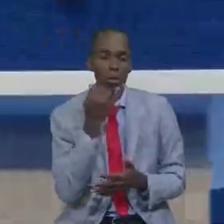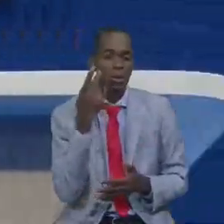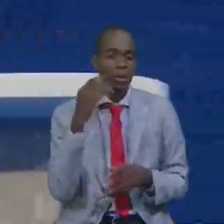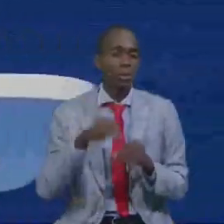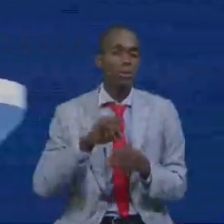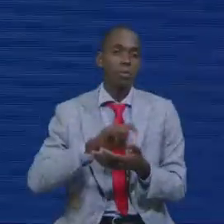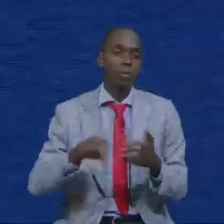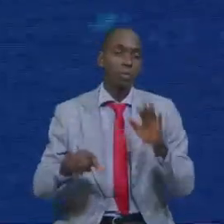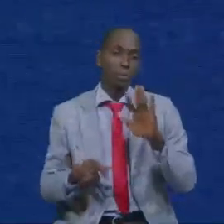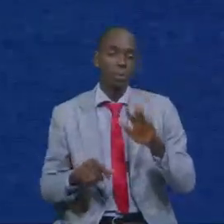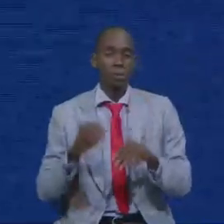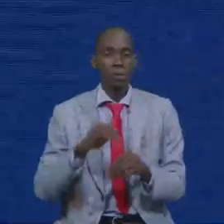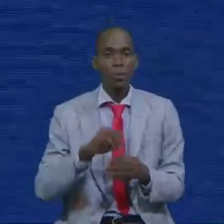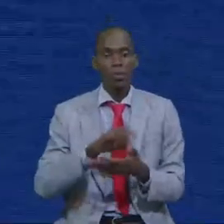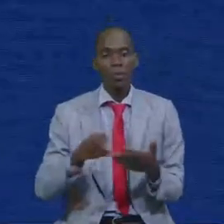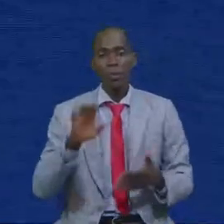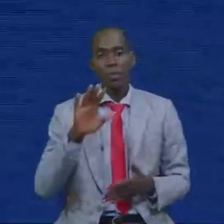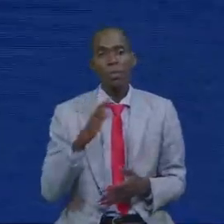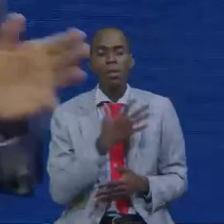Verset 5.